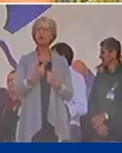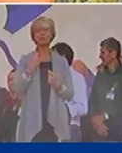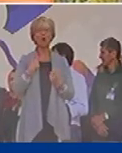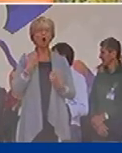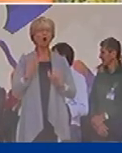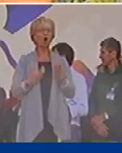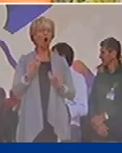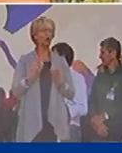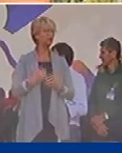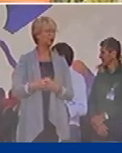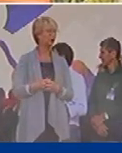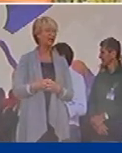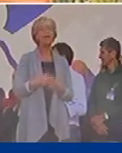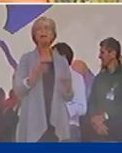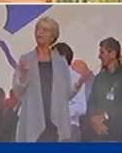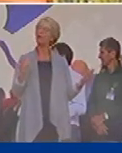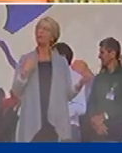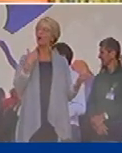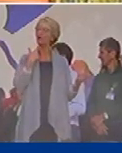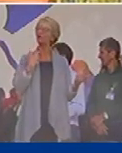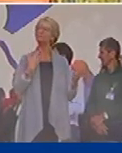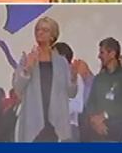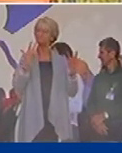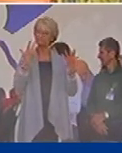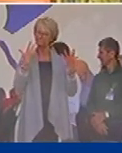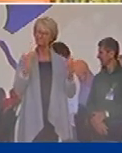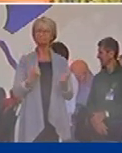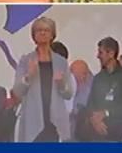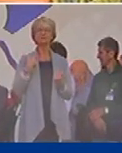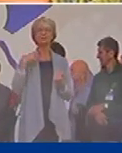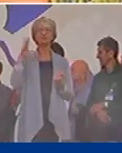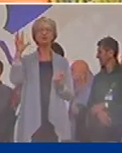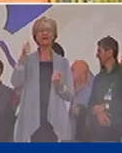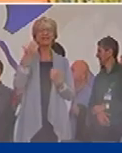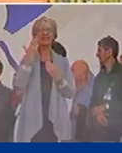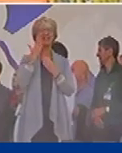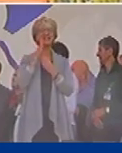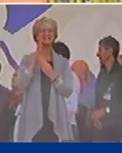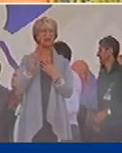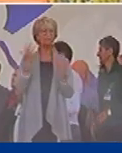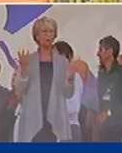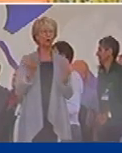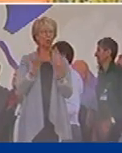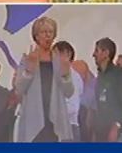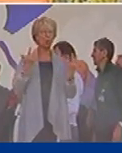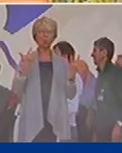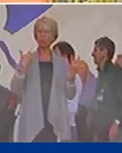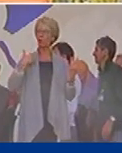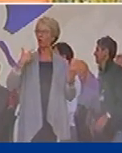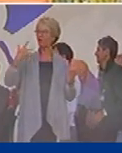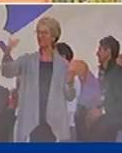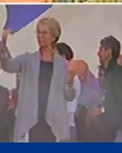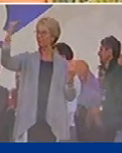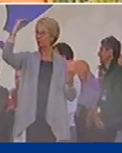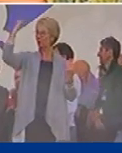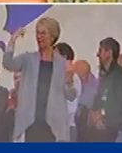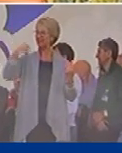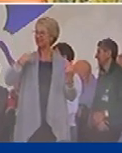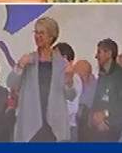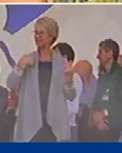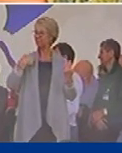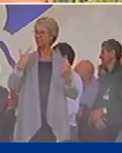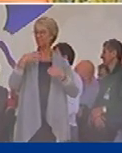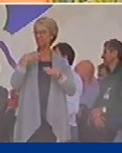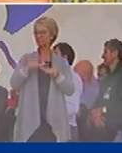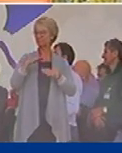quando ho scelto di accettare la vostra richiesta, ho preso l'esempio di qualcuno che molto più grande di me, l'ha fatto per tanti anni e